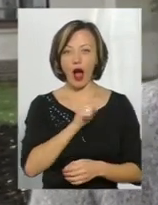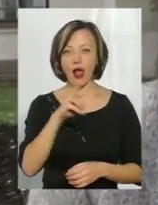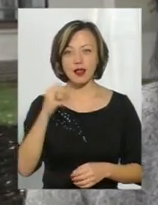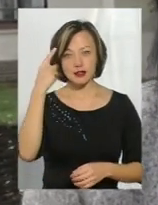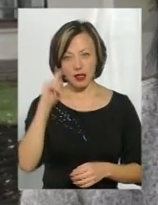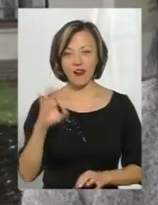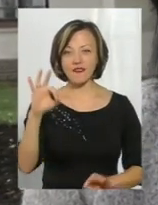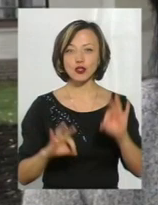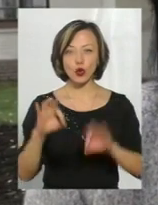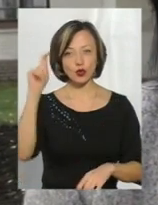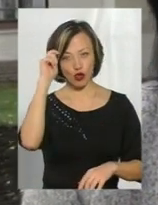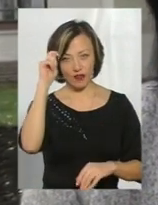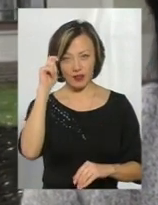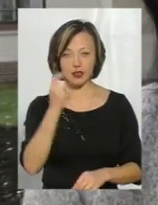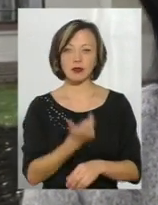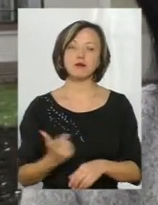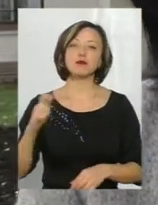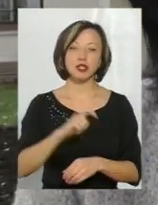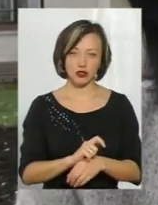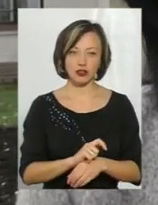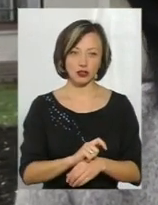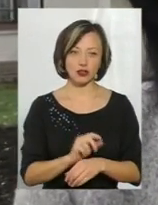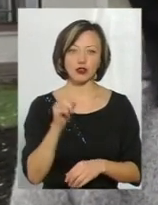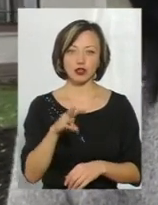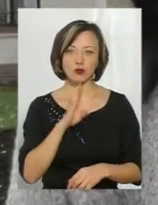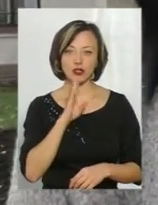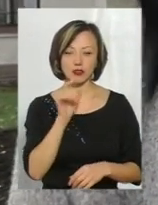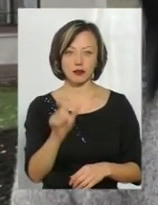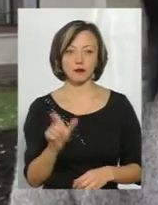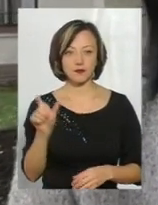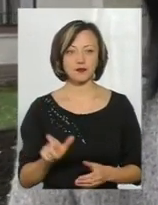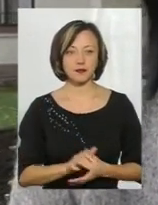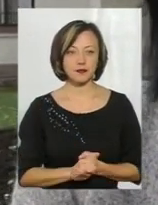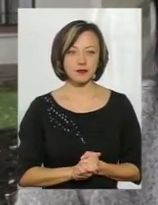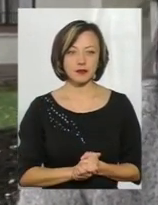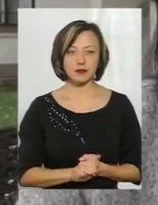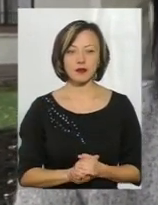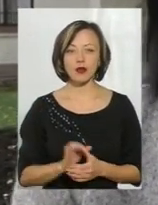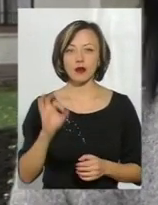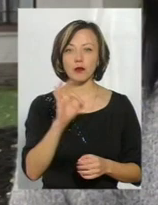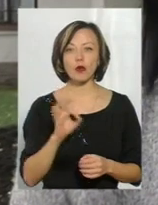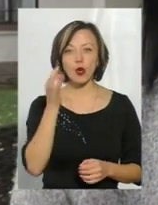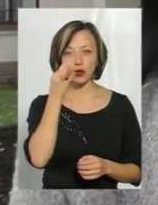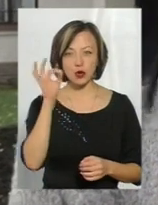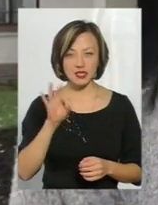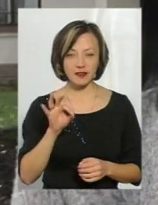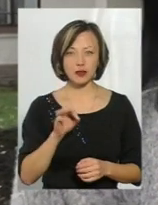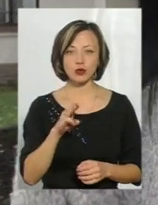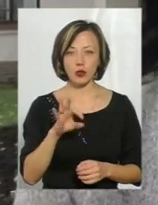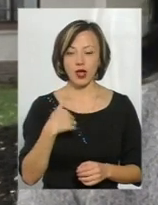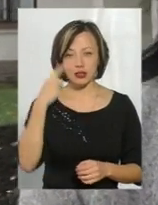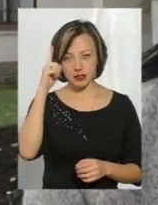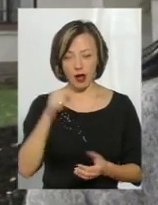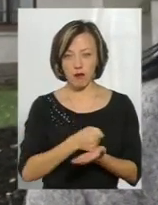що відсоток чоловіків значно переважає над жінками. Що стосується досвіду, то я знаю,